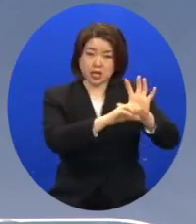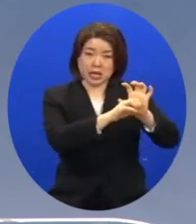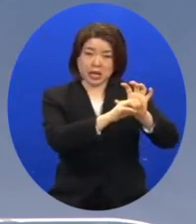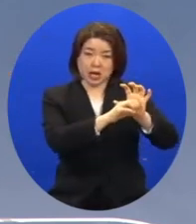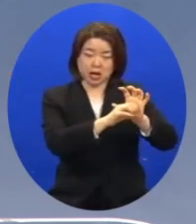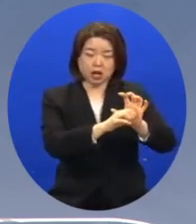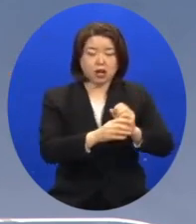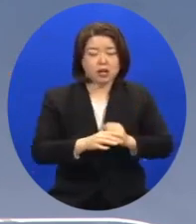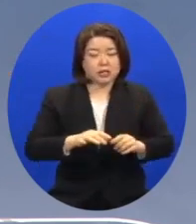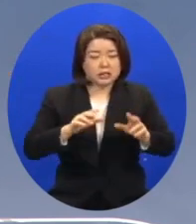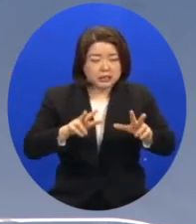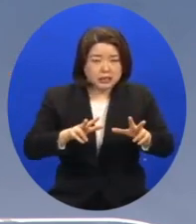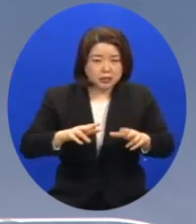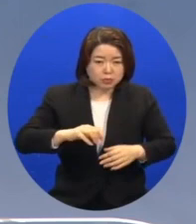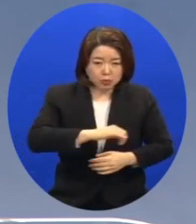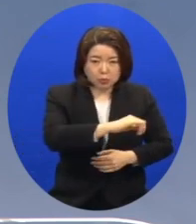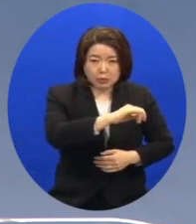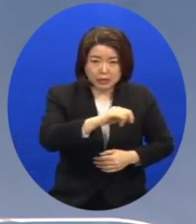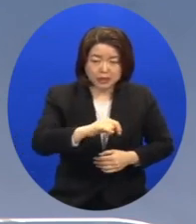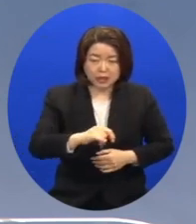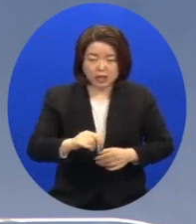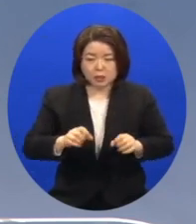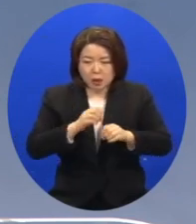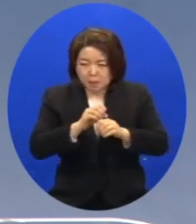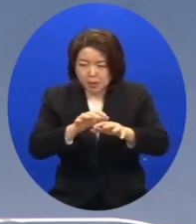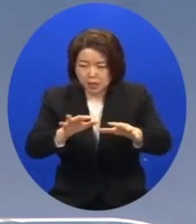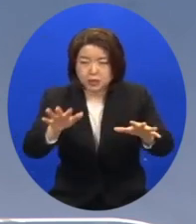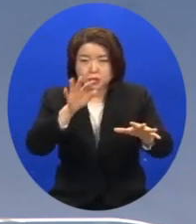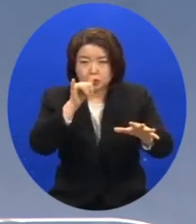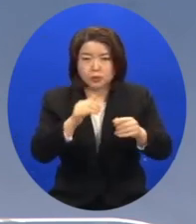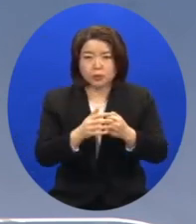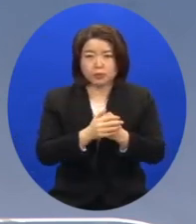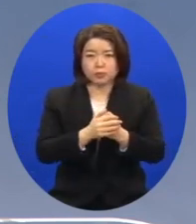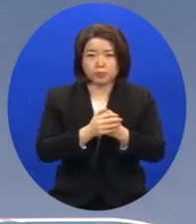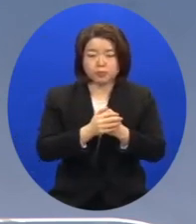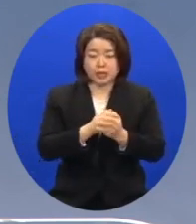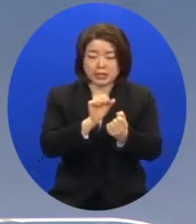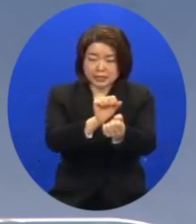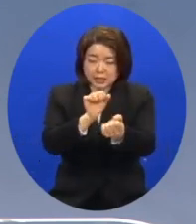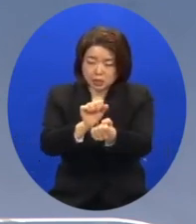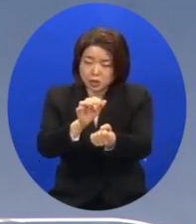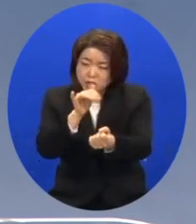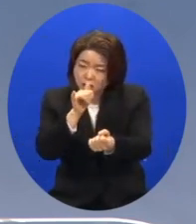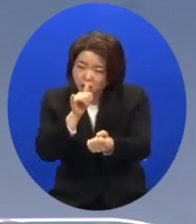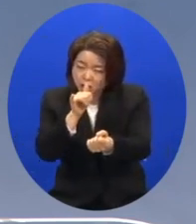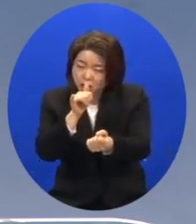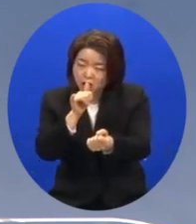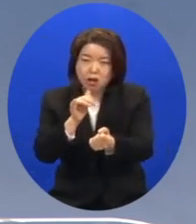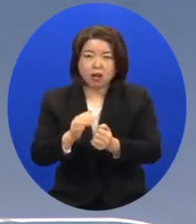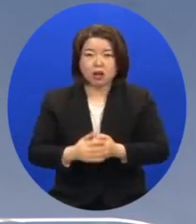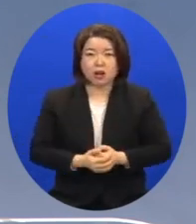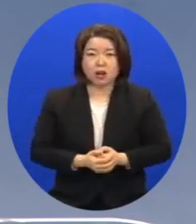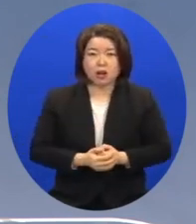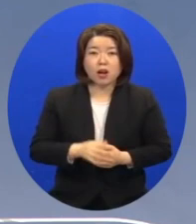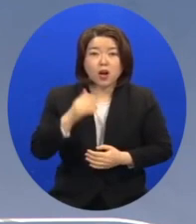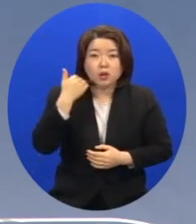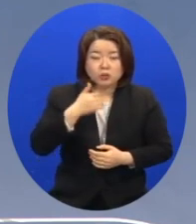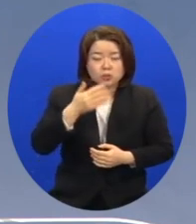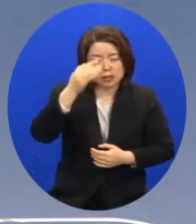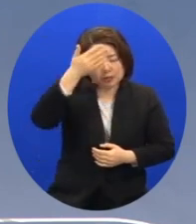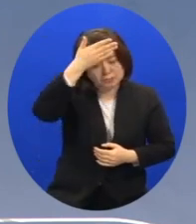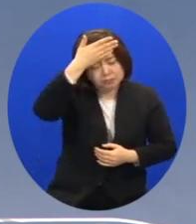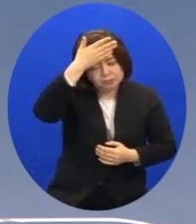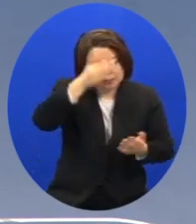지금도 이렇게 우리 가운데서 퍼지고 어 그렇게 전점 되고 있나 누 가 열이 나고